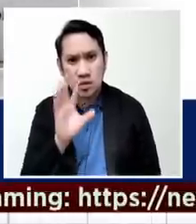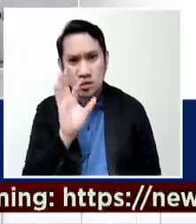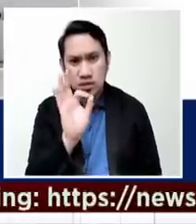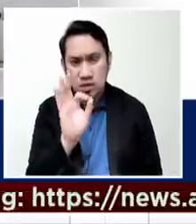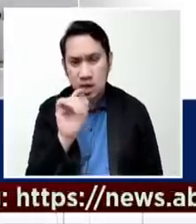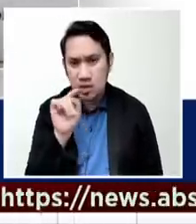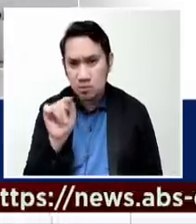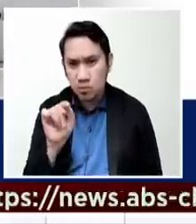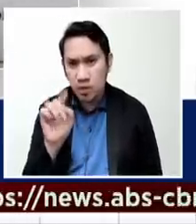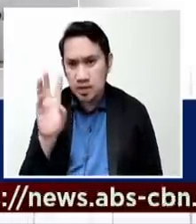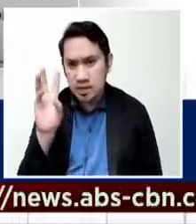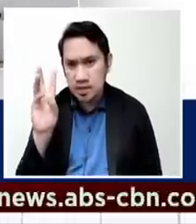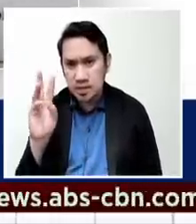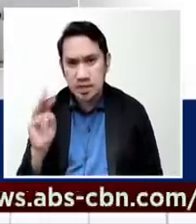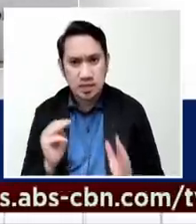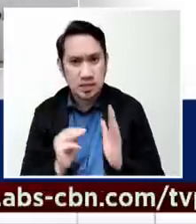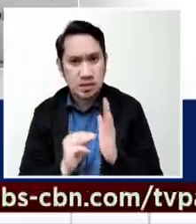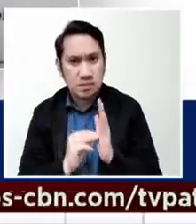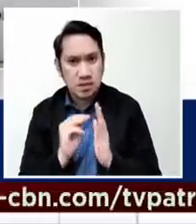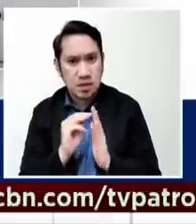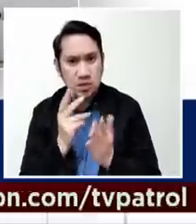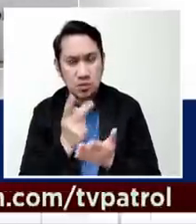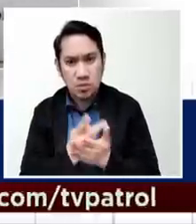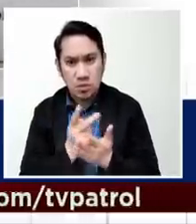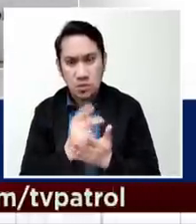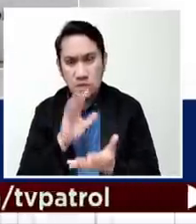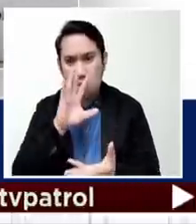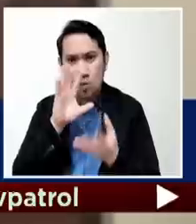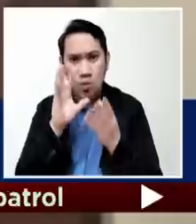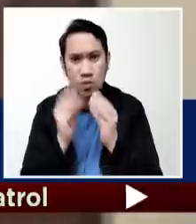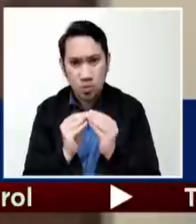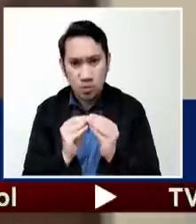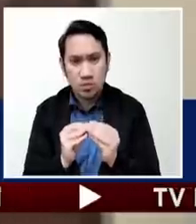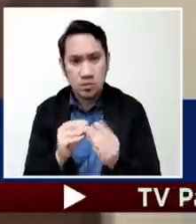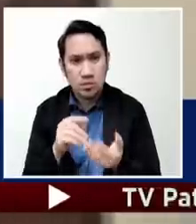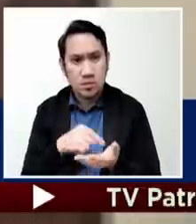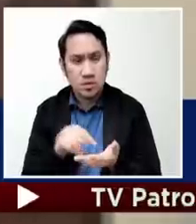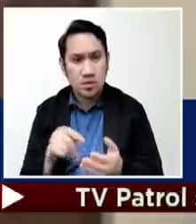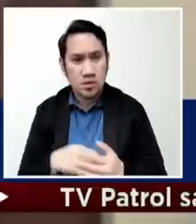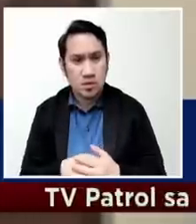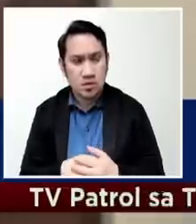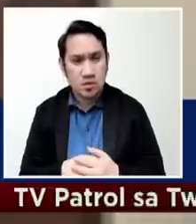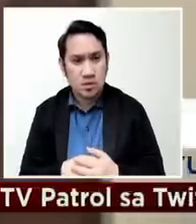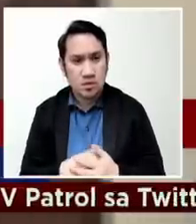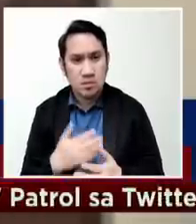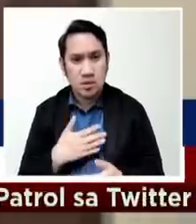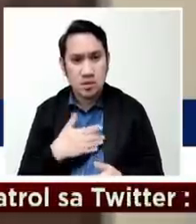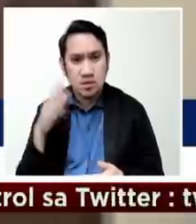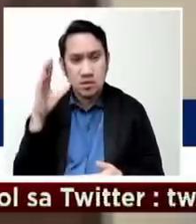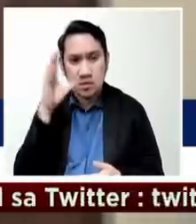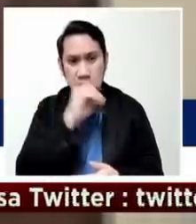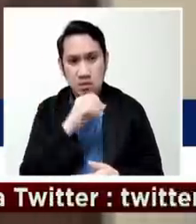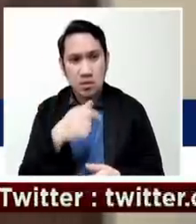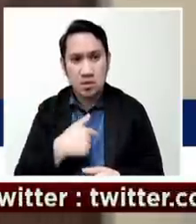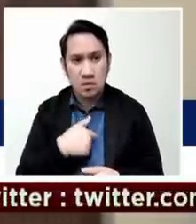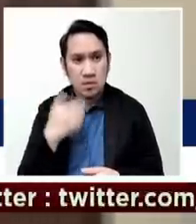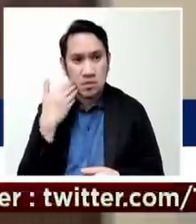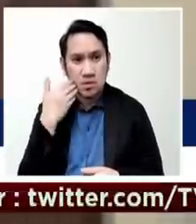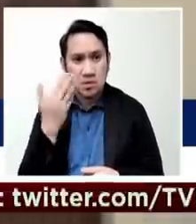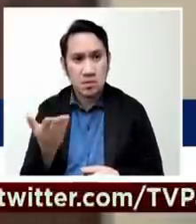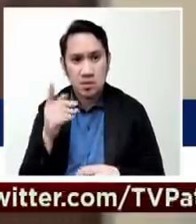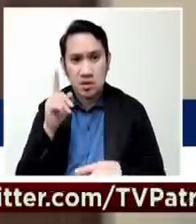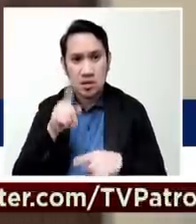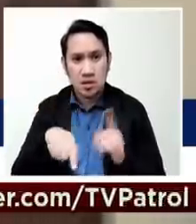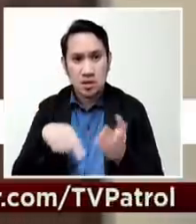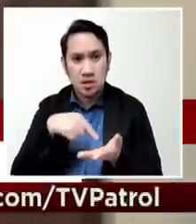9.6 million pesos ang kanilang bayarin. Siguro sa tansya ko hanggang sa mamatay na lang ako, hindi ko kayang